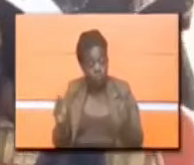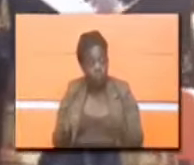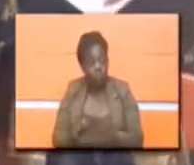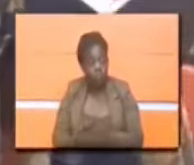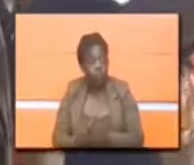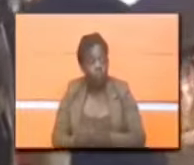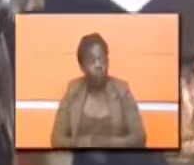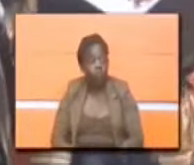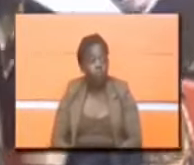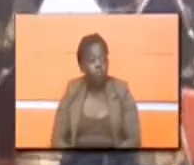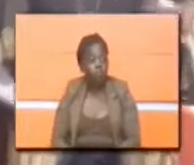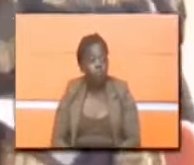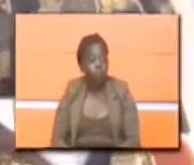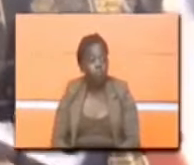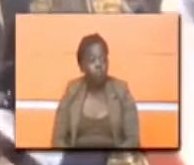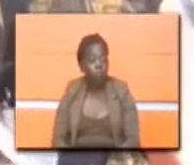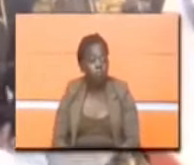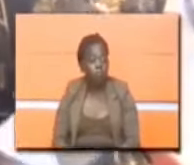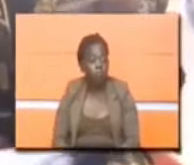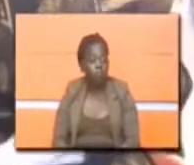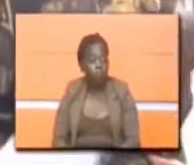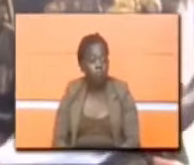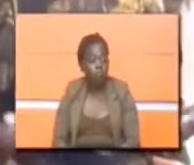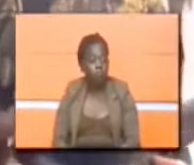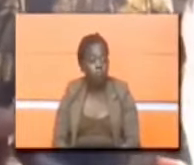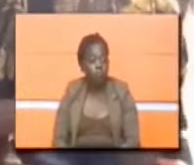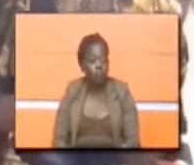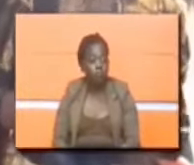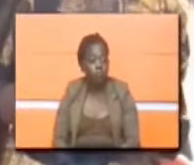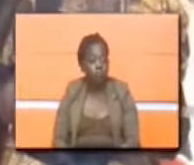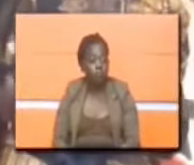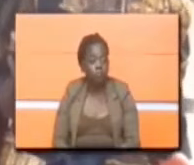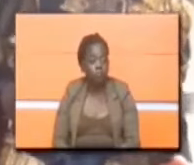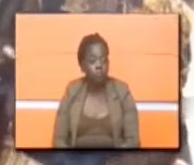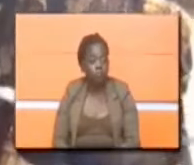Kasasa yakusakidde kulira lino ku Rabukede TV.